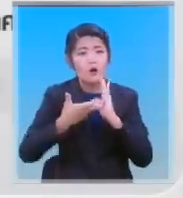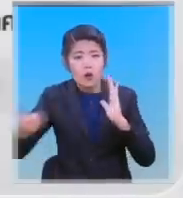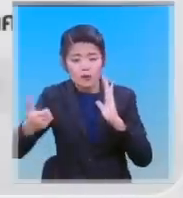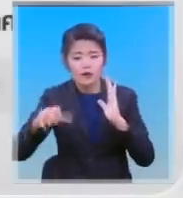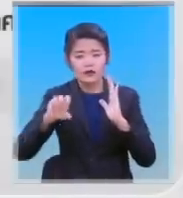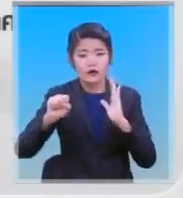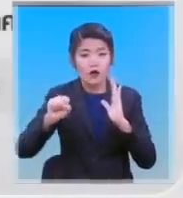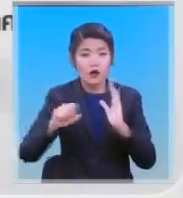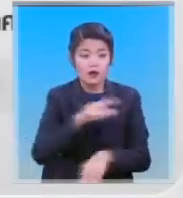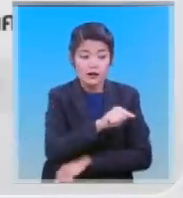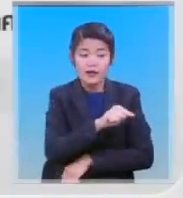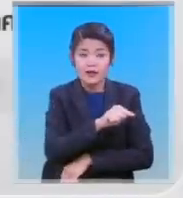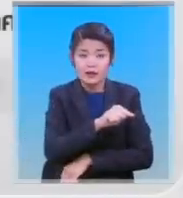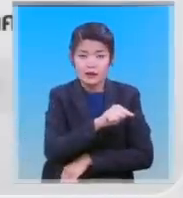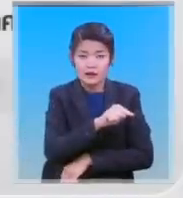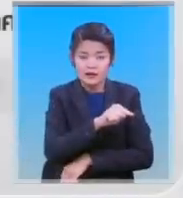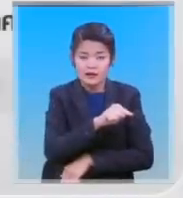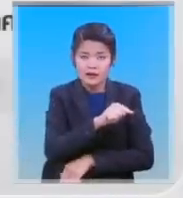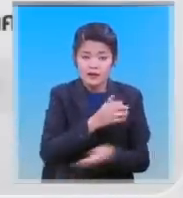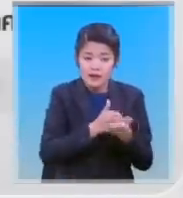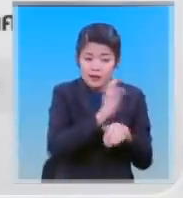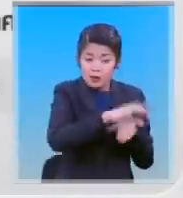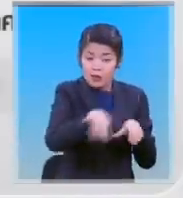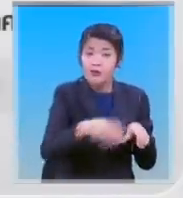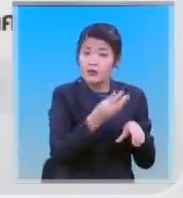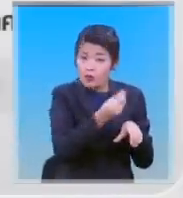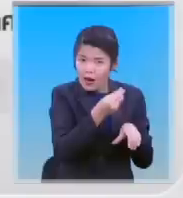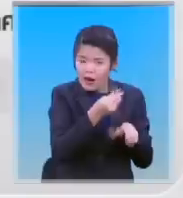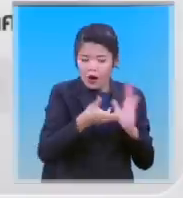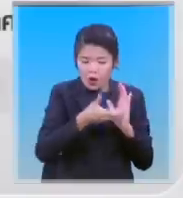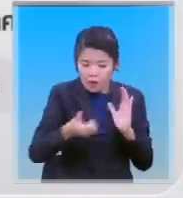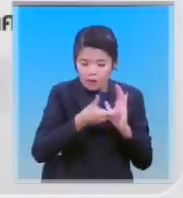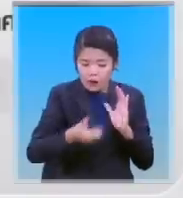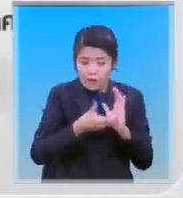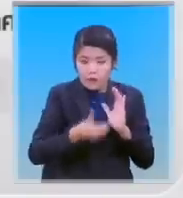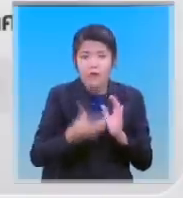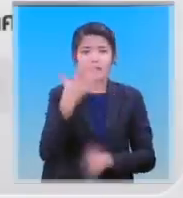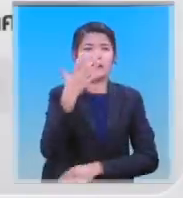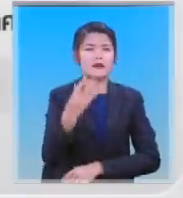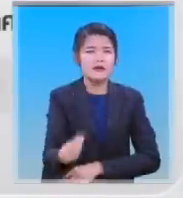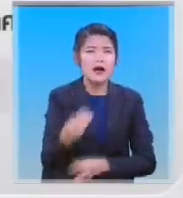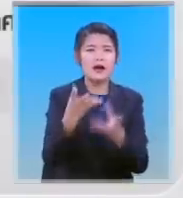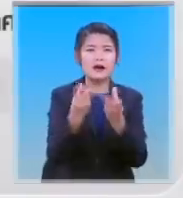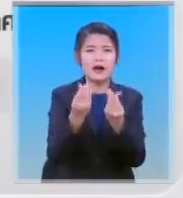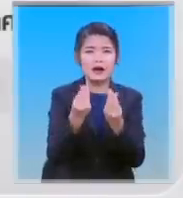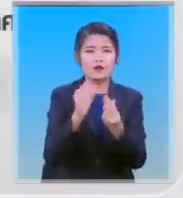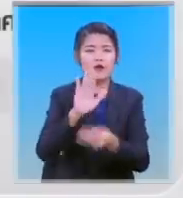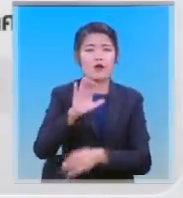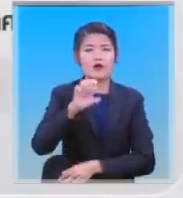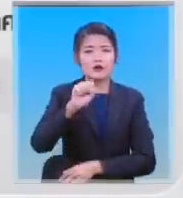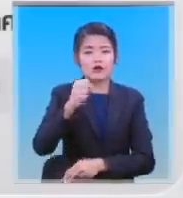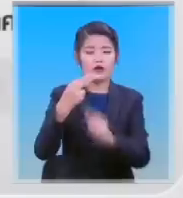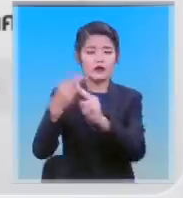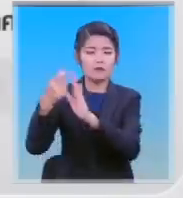ตนะคะมีส.ส.เขตเท่าไหร ่ ก็นำไปลบก็จะได้ออกมาเป็นตัวเลขของส.ส.บัญชีร